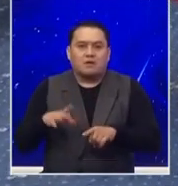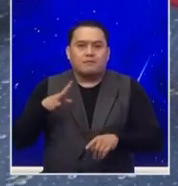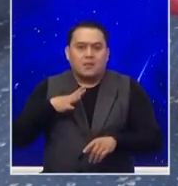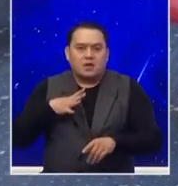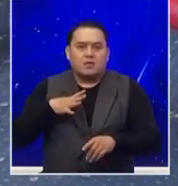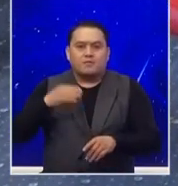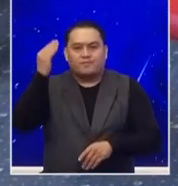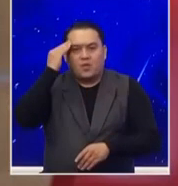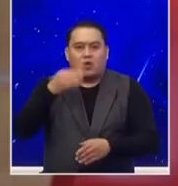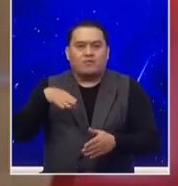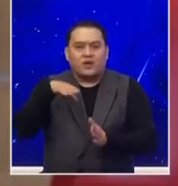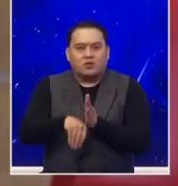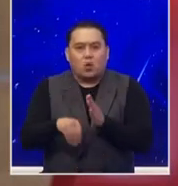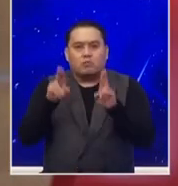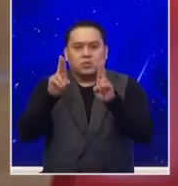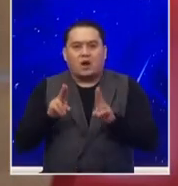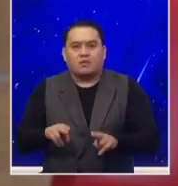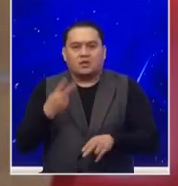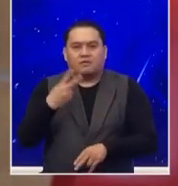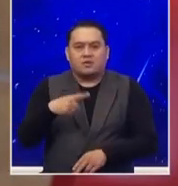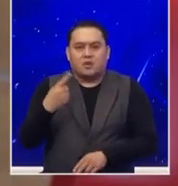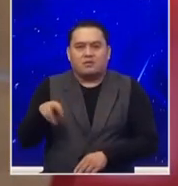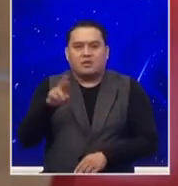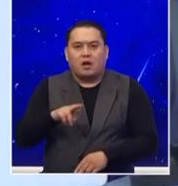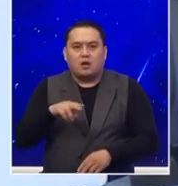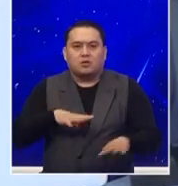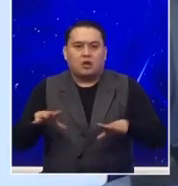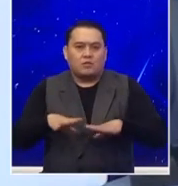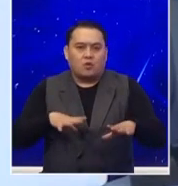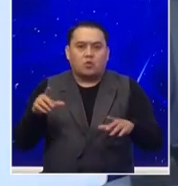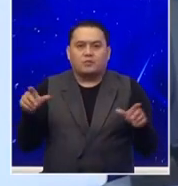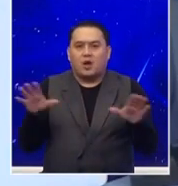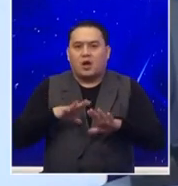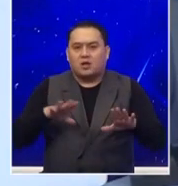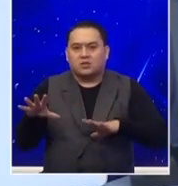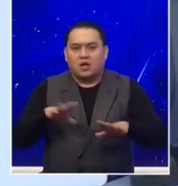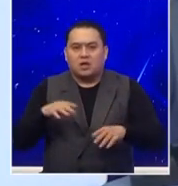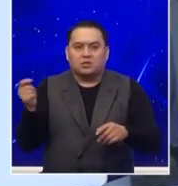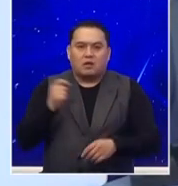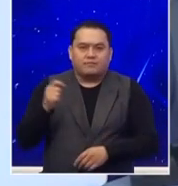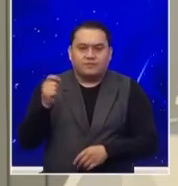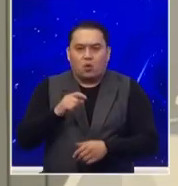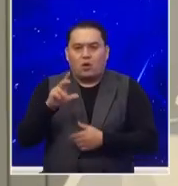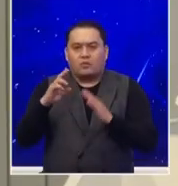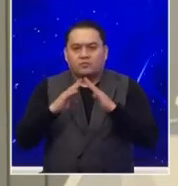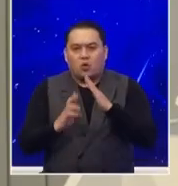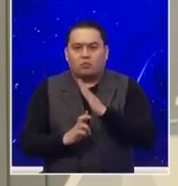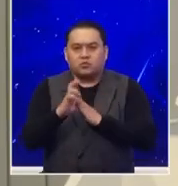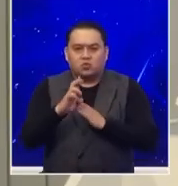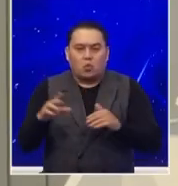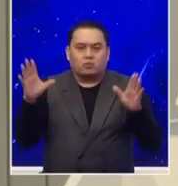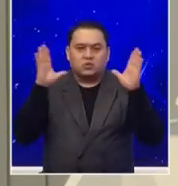1,1%. Меры, вводимые с 21 января, затронули работу торговых домов, крытых рынков, саун, религиозных объектов и